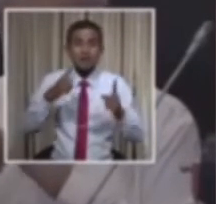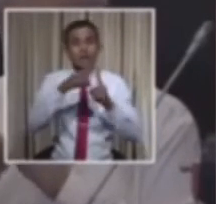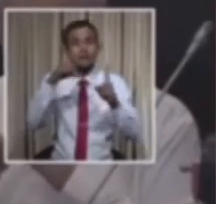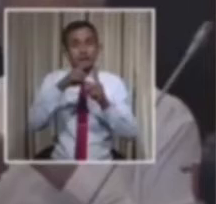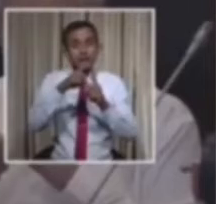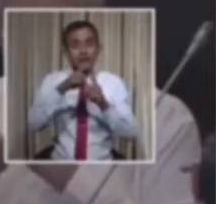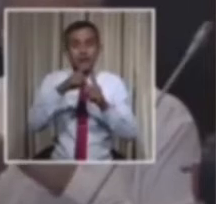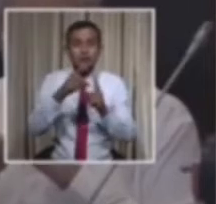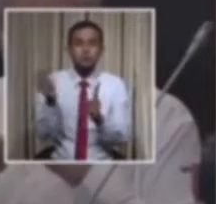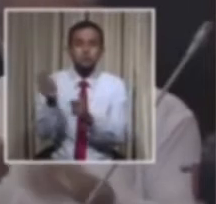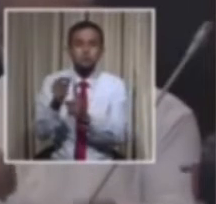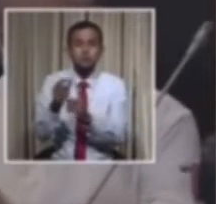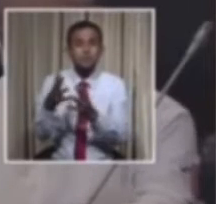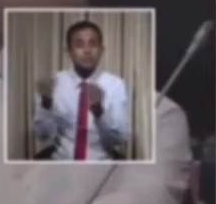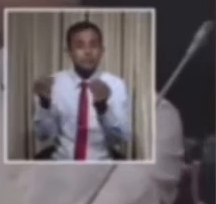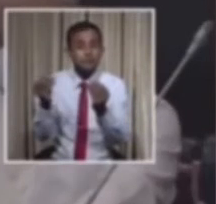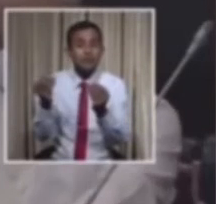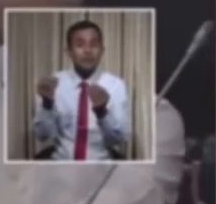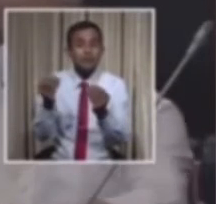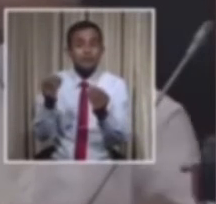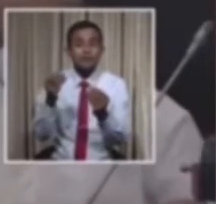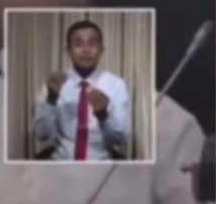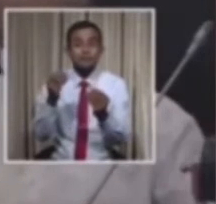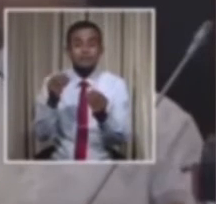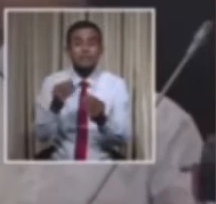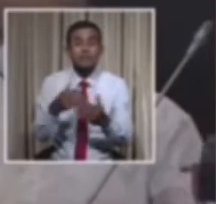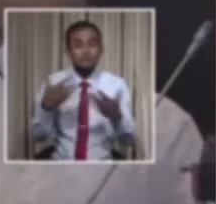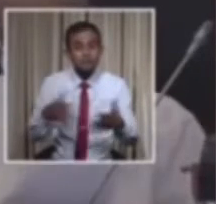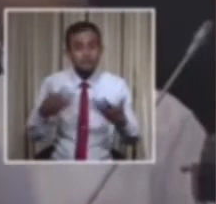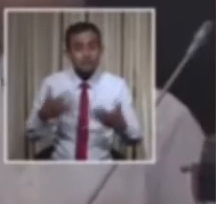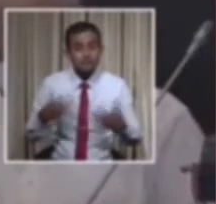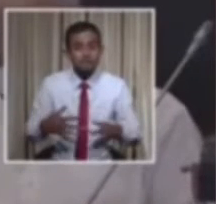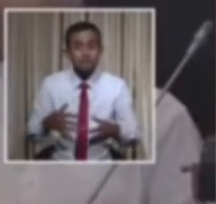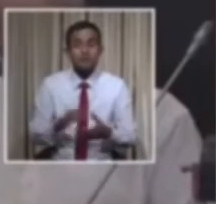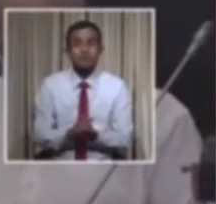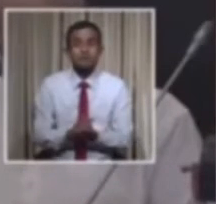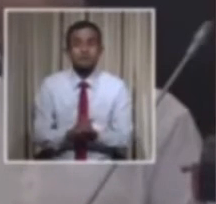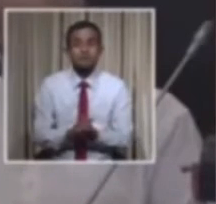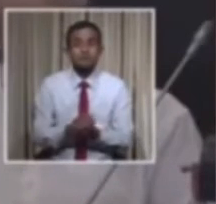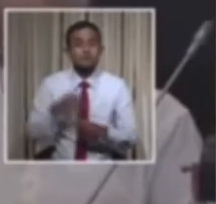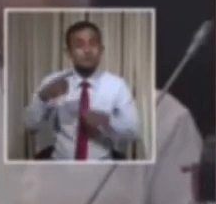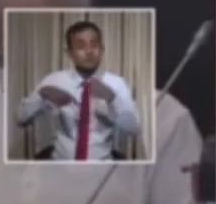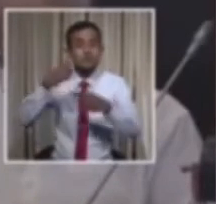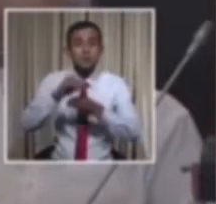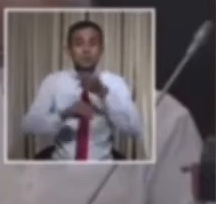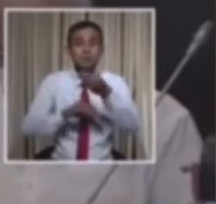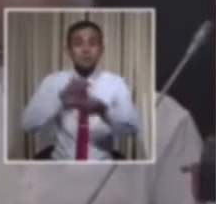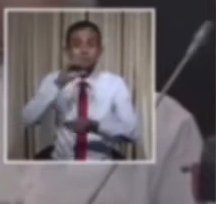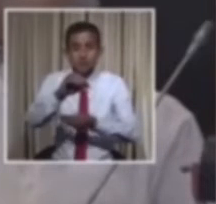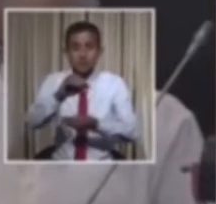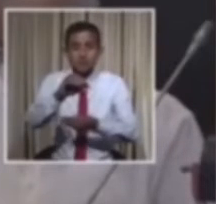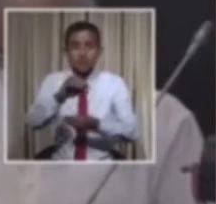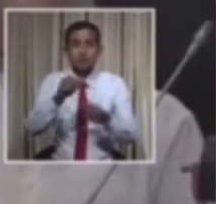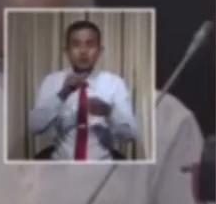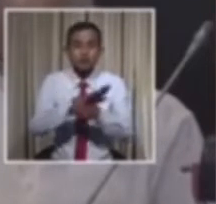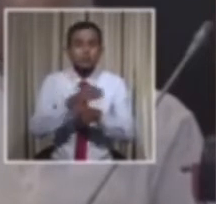பயிற்சி பெறாத நபர்களுக்கு அரசு துறையில் வேலைவாய்ப்புகளை வழங்கியுள்ளோம். அரசு துறையில் புதிதாக பயணிக்கும் பணிக்கு